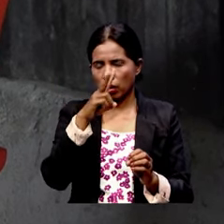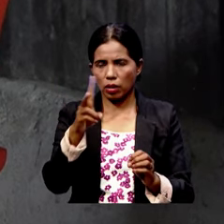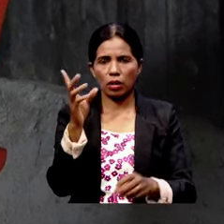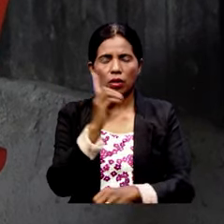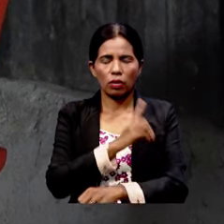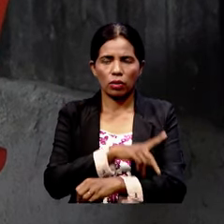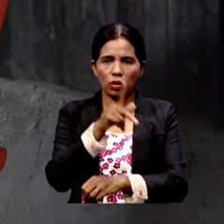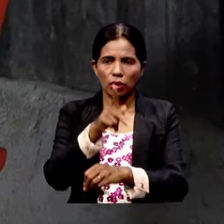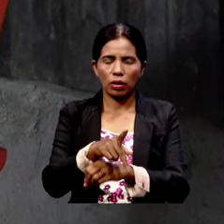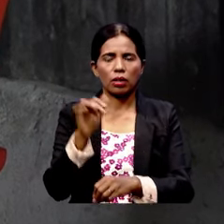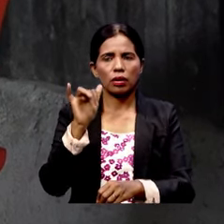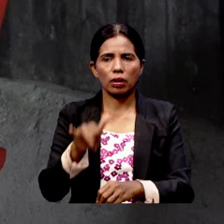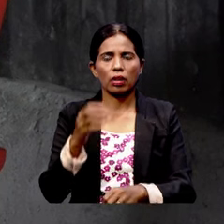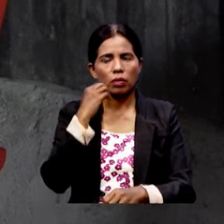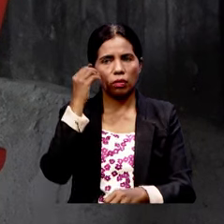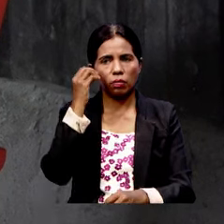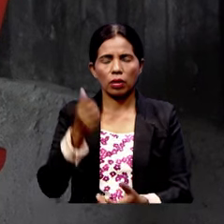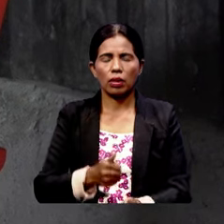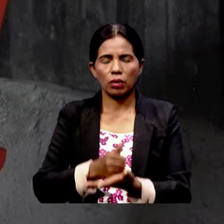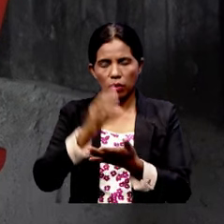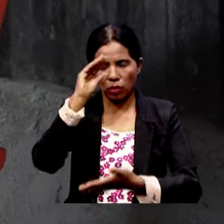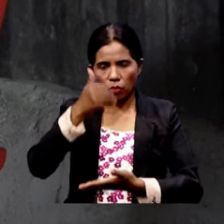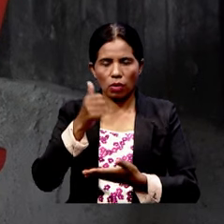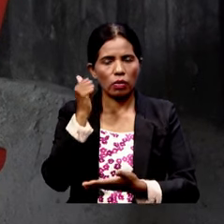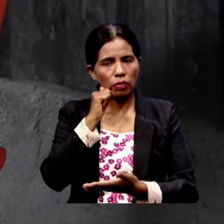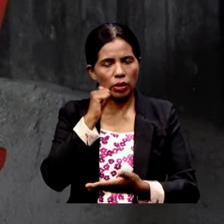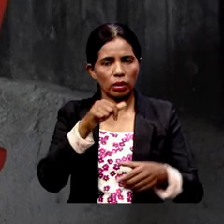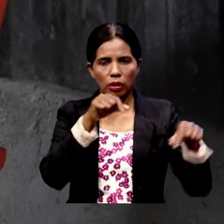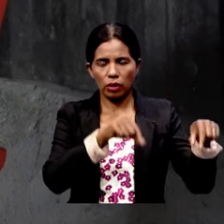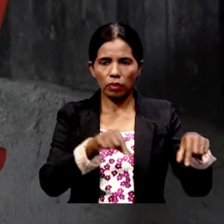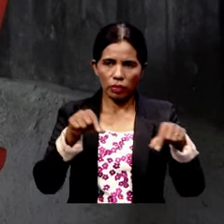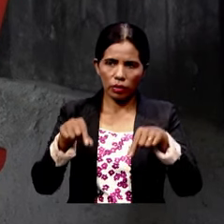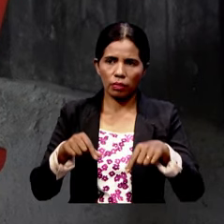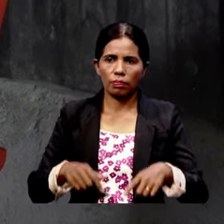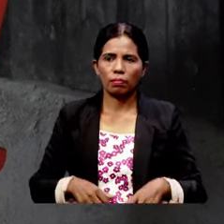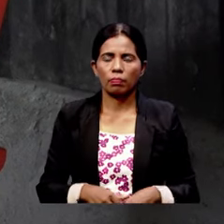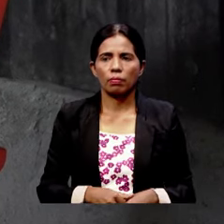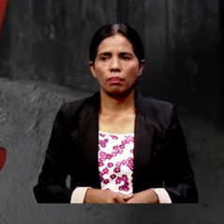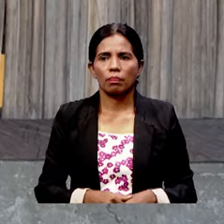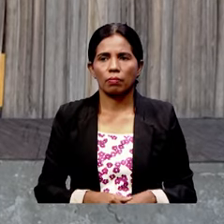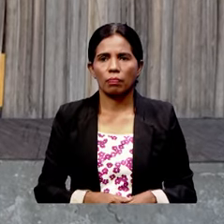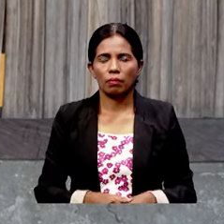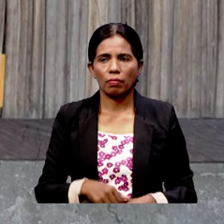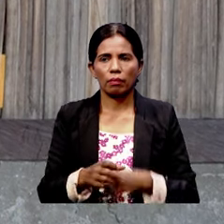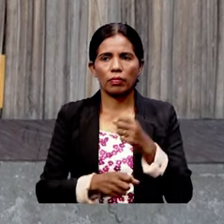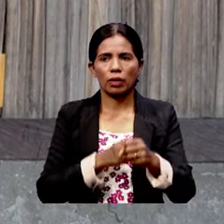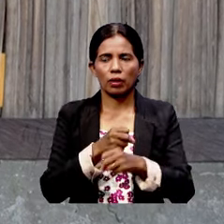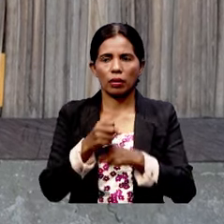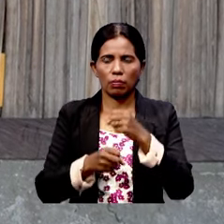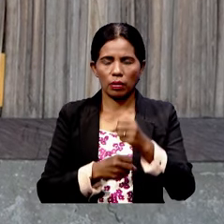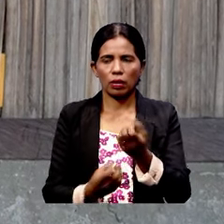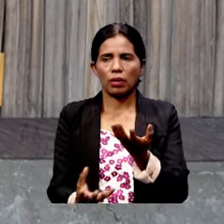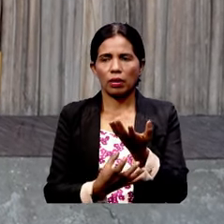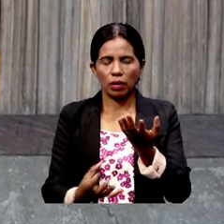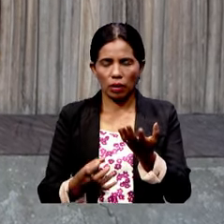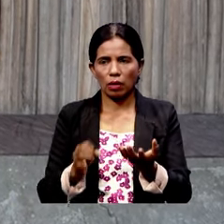no kalang iya umang huri tau matang nyawan feto nebe difisiensia. Cristina batne ne uteng, ne mahal